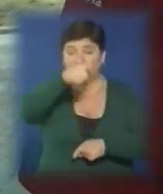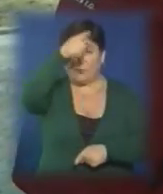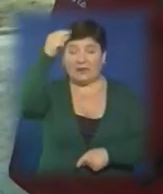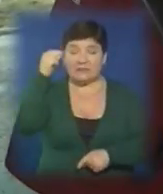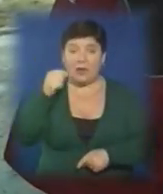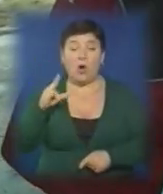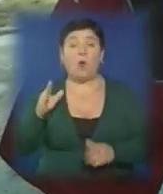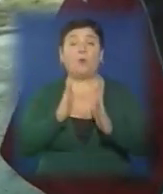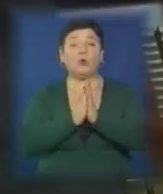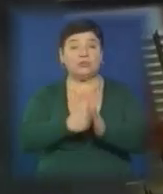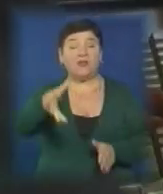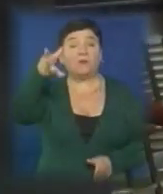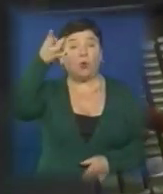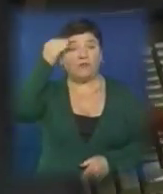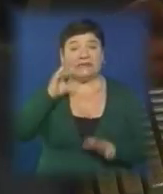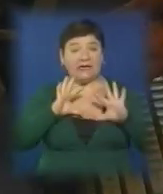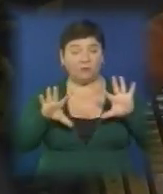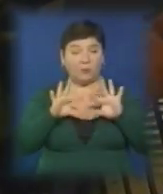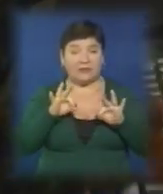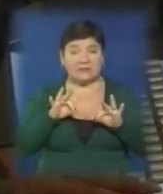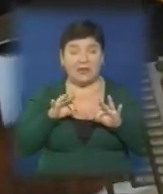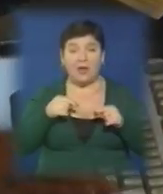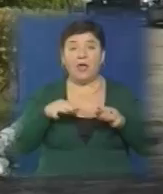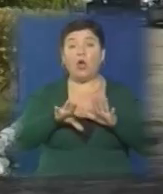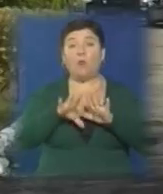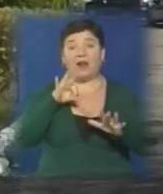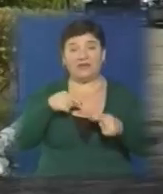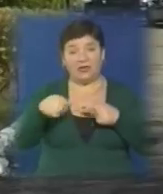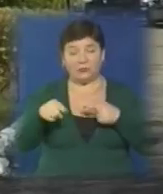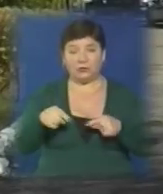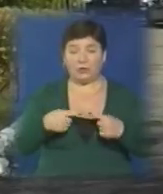кордон, просять врахувати цю інформацію і обрати інший пункт пропуску.